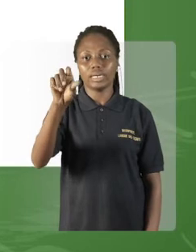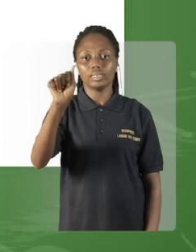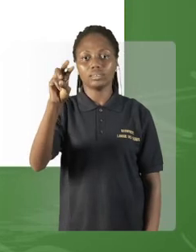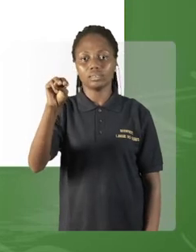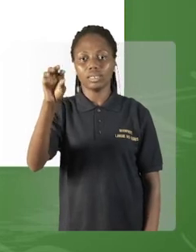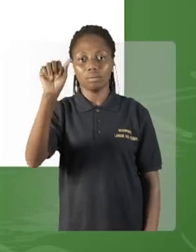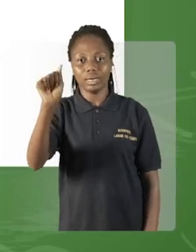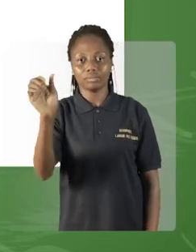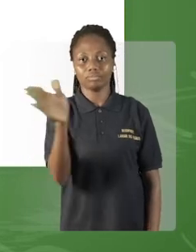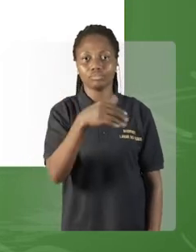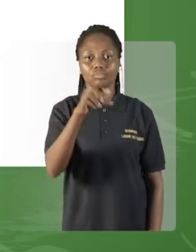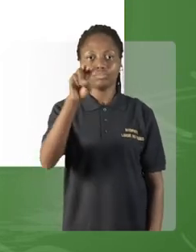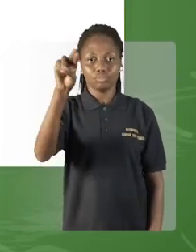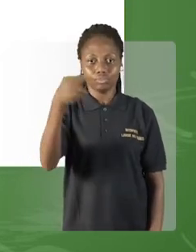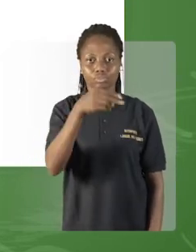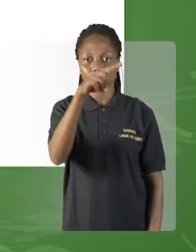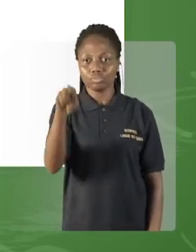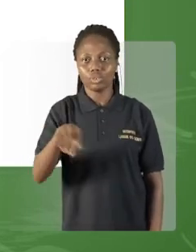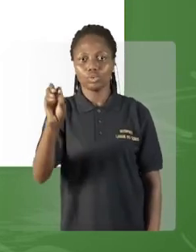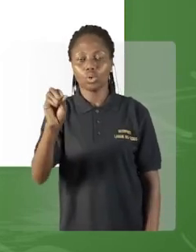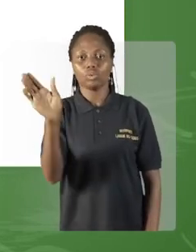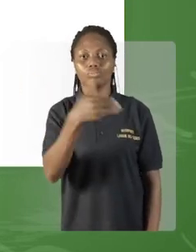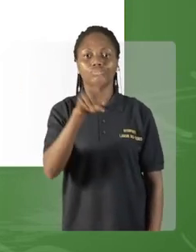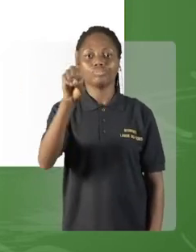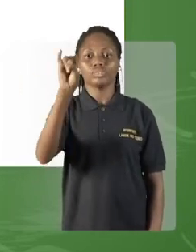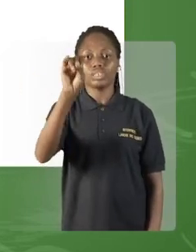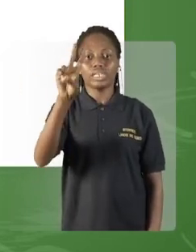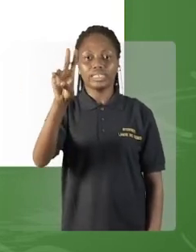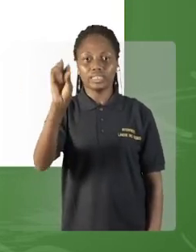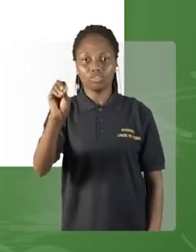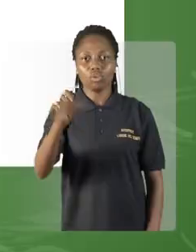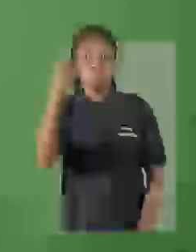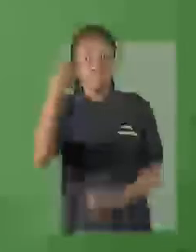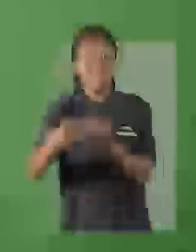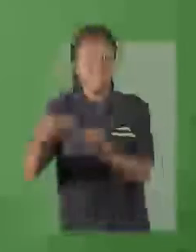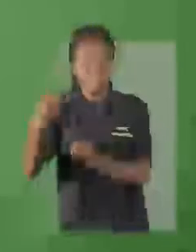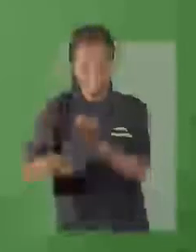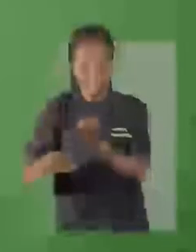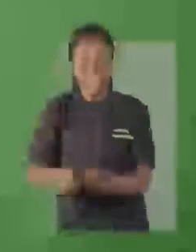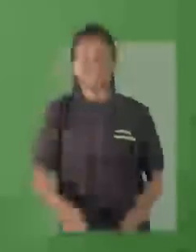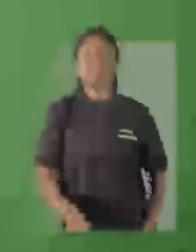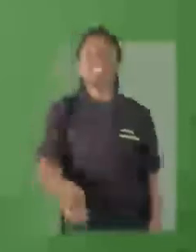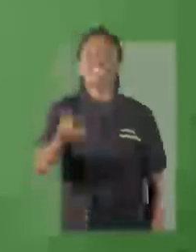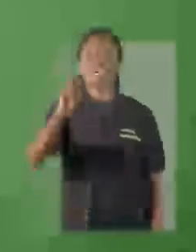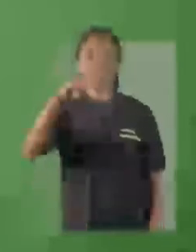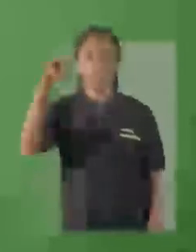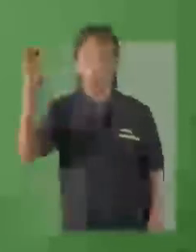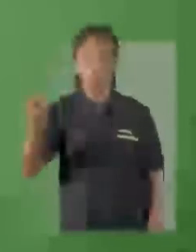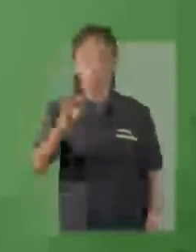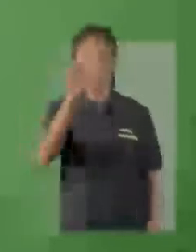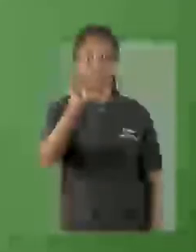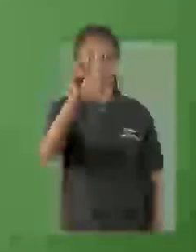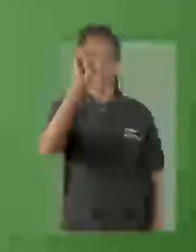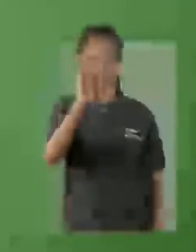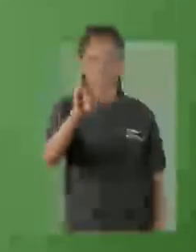du Nzo, de Divo et du Mont Nemba. Pour consolider donc ce que